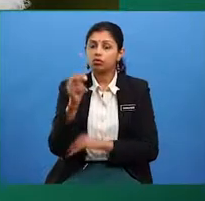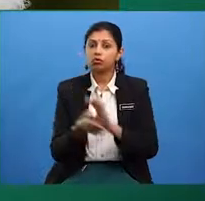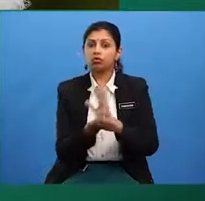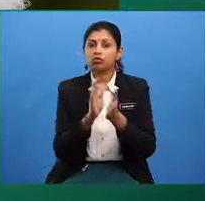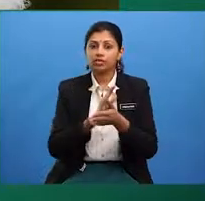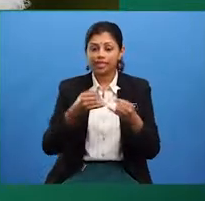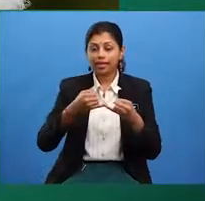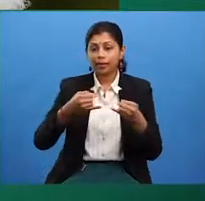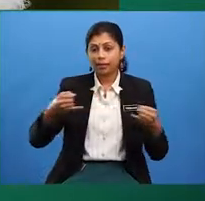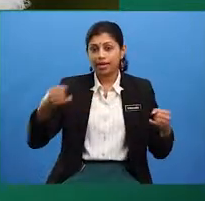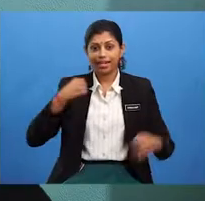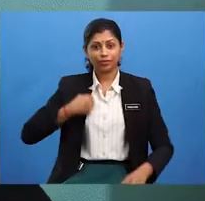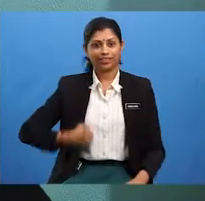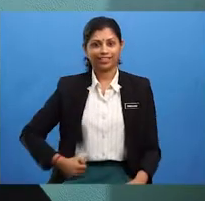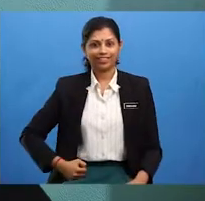sutera.